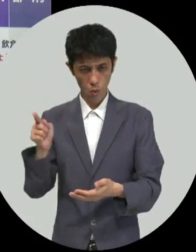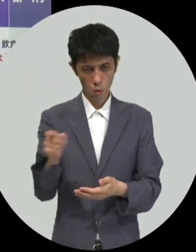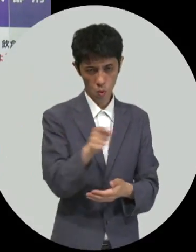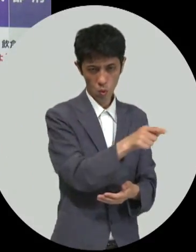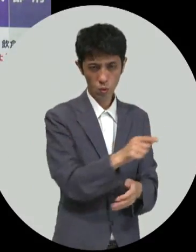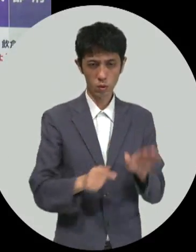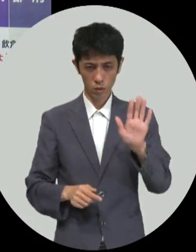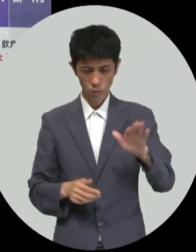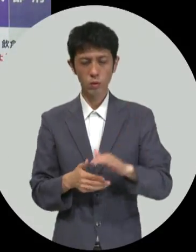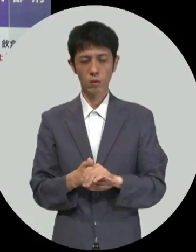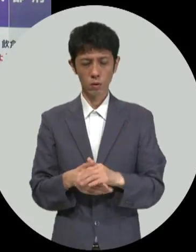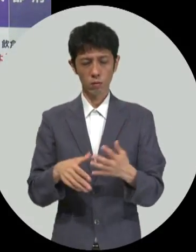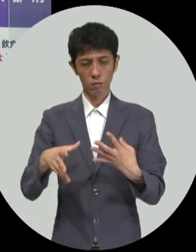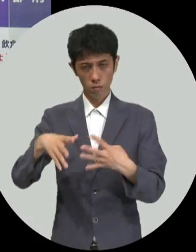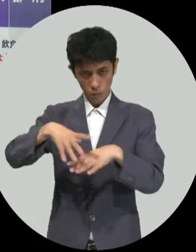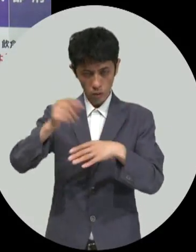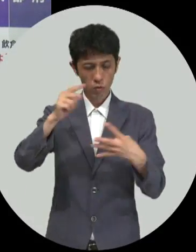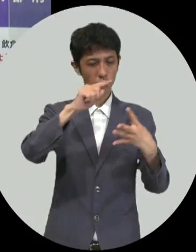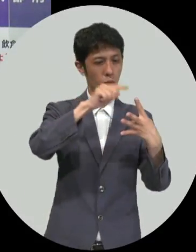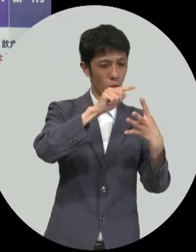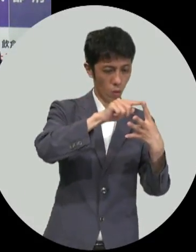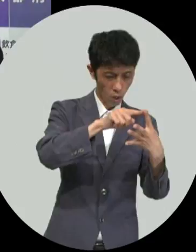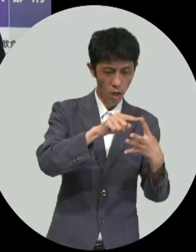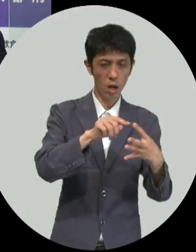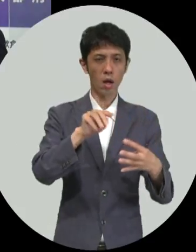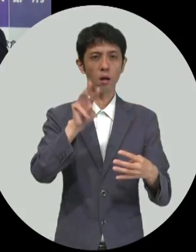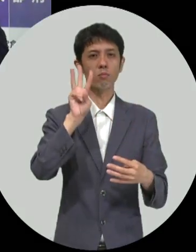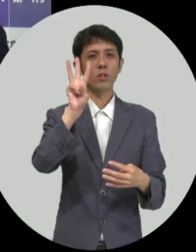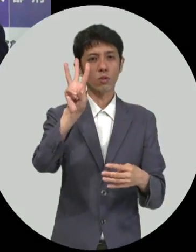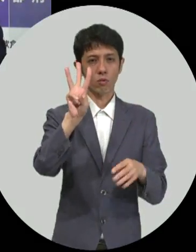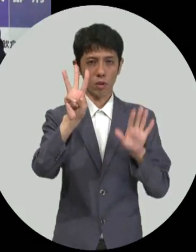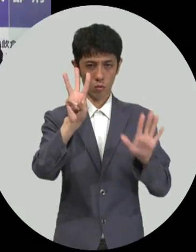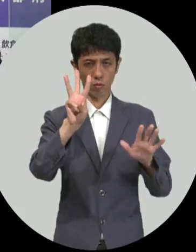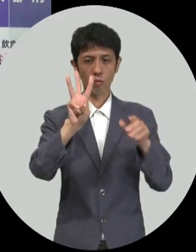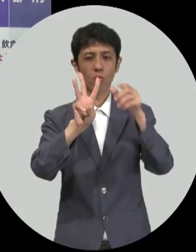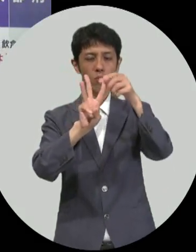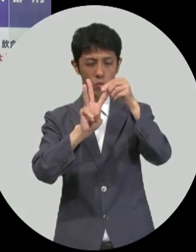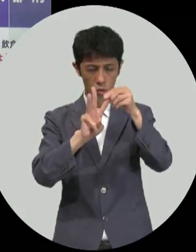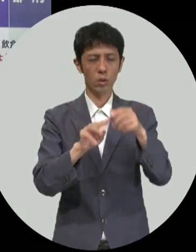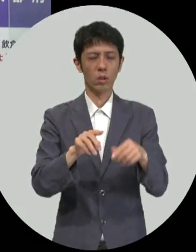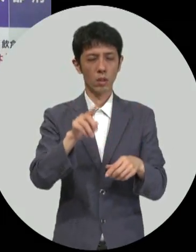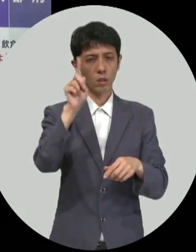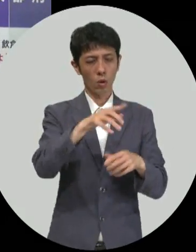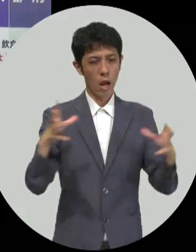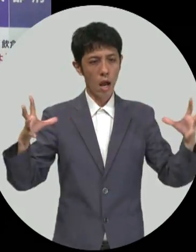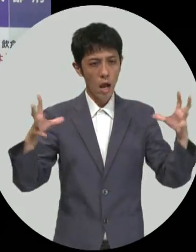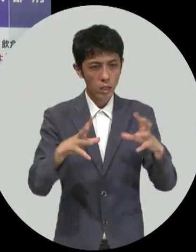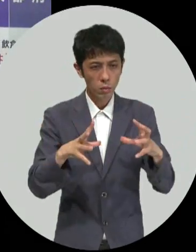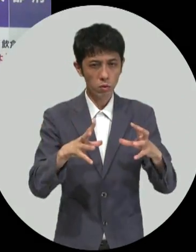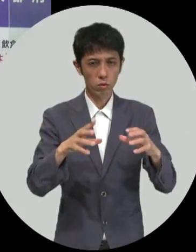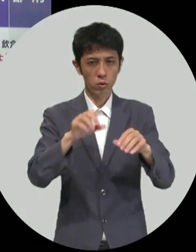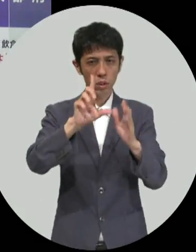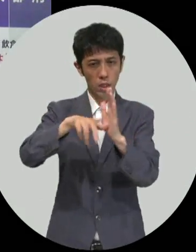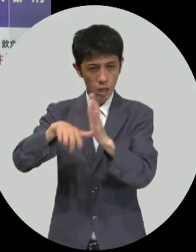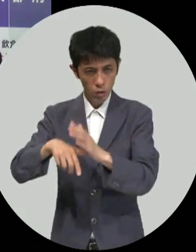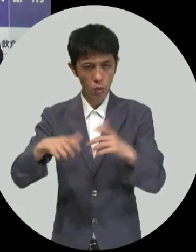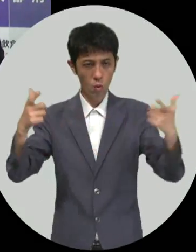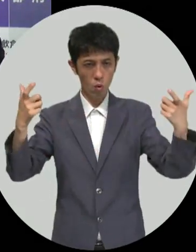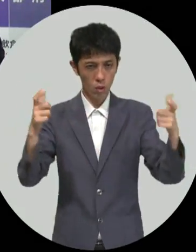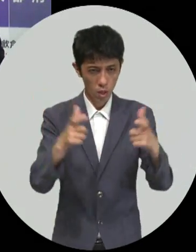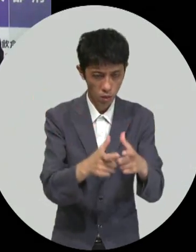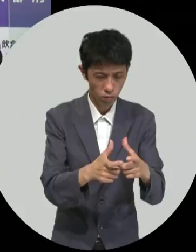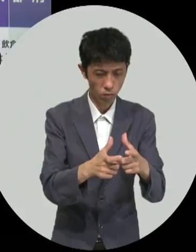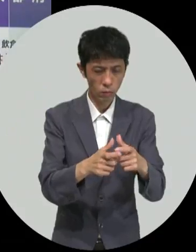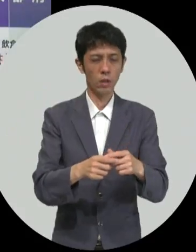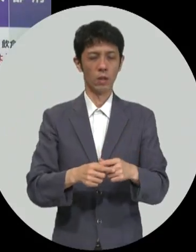拡大を抑制するための取り組みは3点ございます。1点目の人が集まる機会の低減ということで、